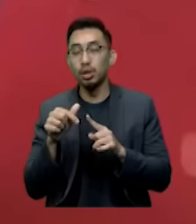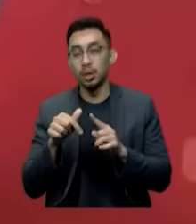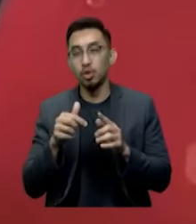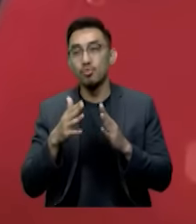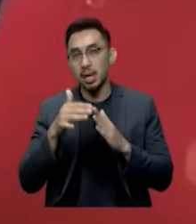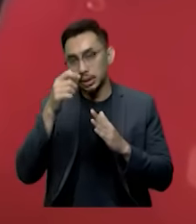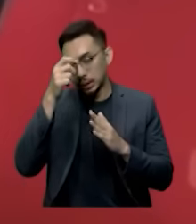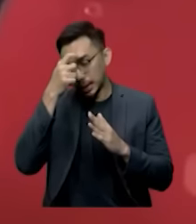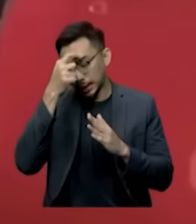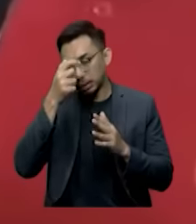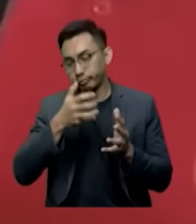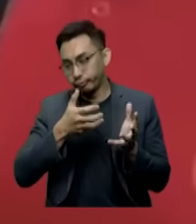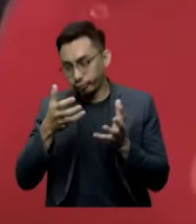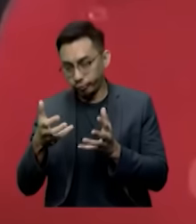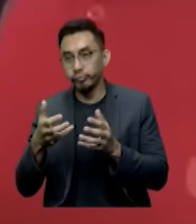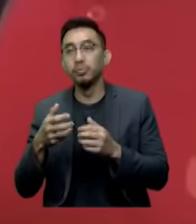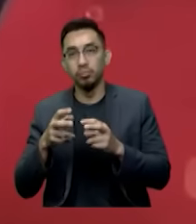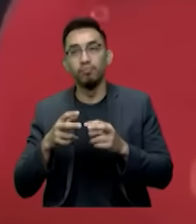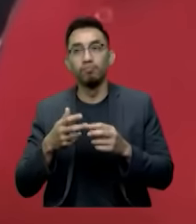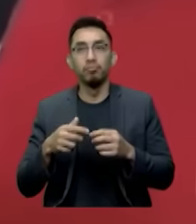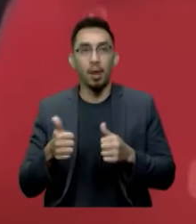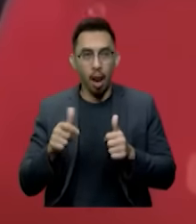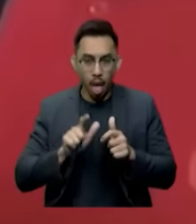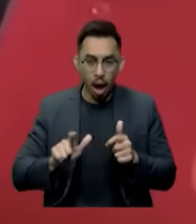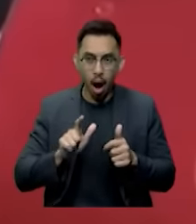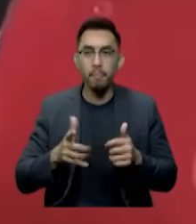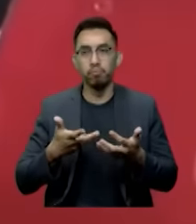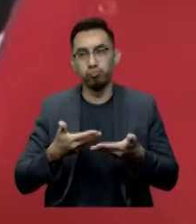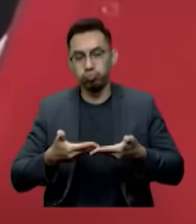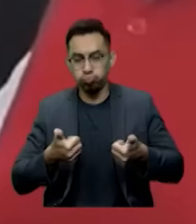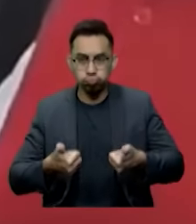ya? Secara fisiknya lengkap, tidak ada kecacatan gitu maksudnya ya.